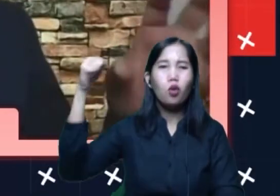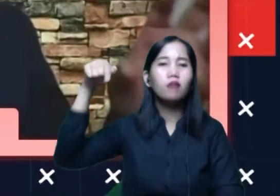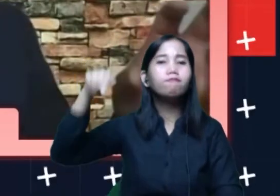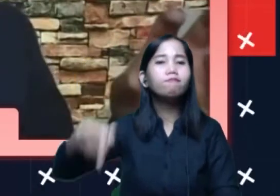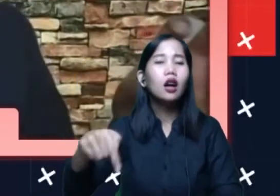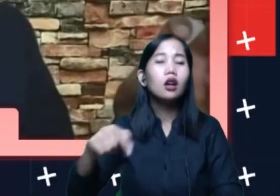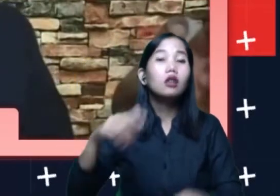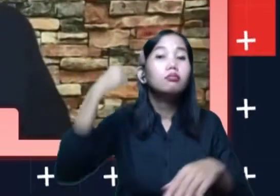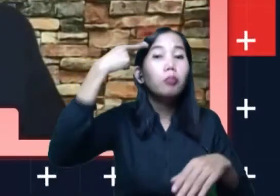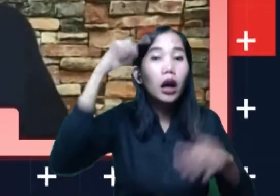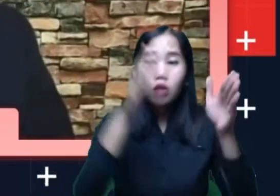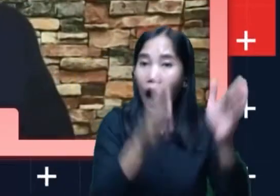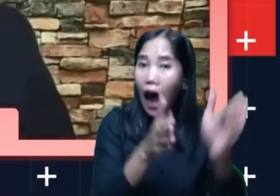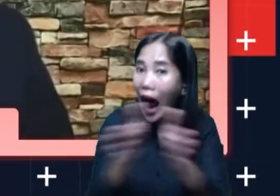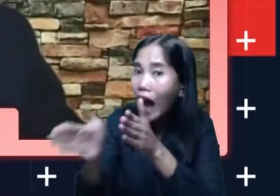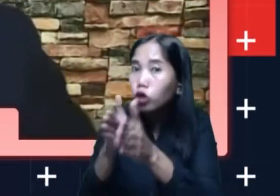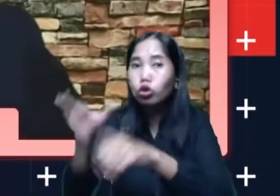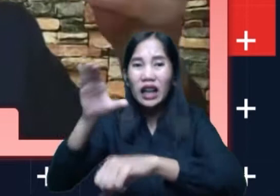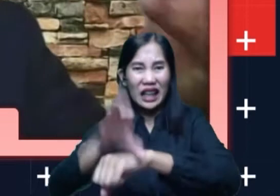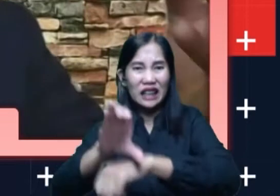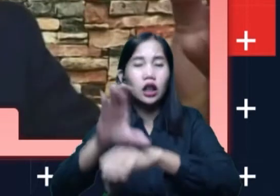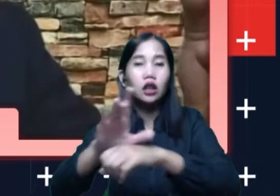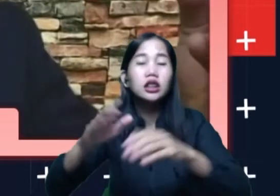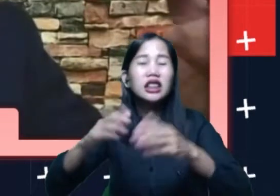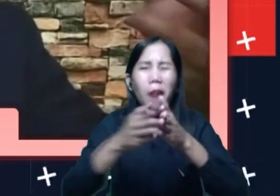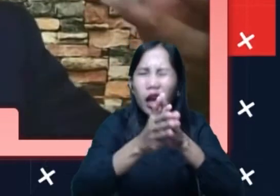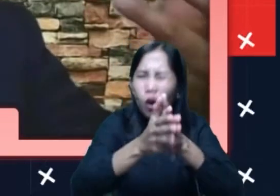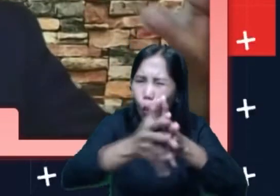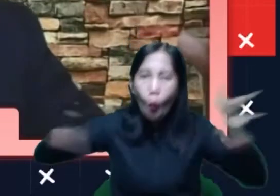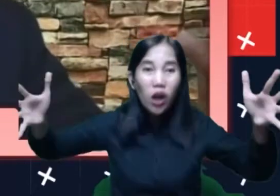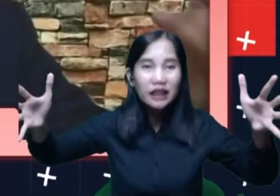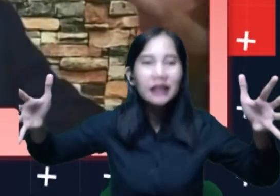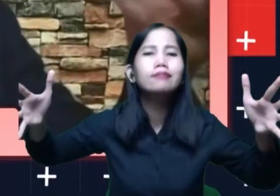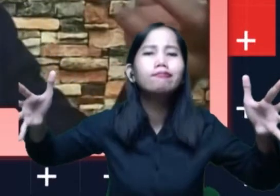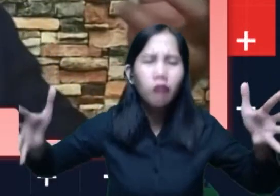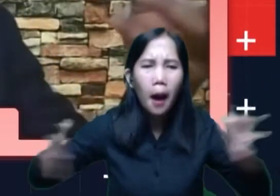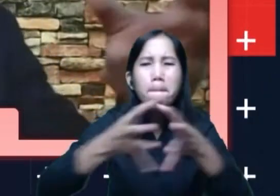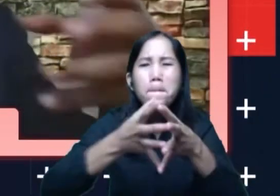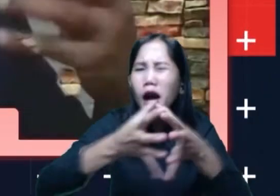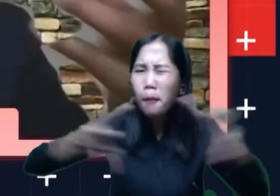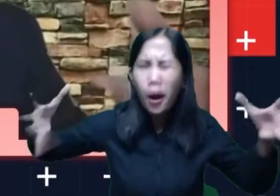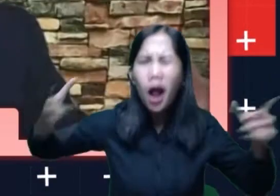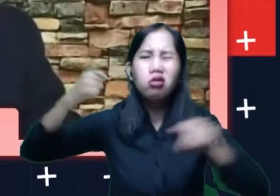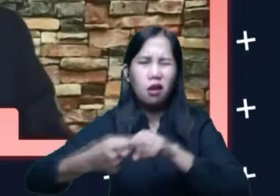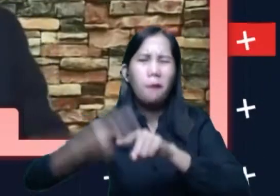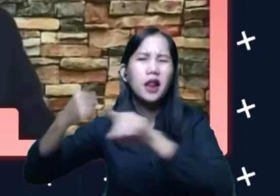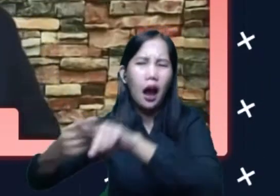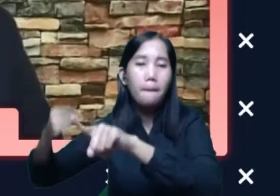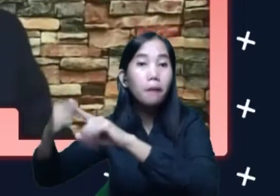Setelah gereja-gereja setempat didirikan, ada gereja di Galatia, di Ikonium, lalu kemudian di